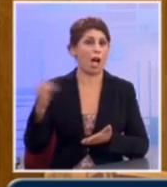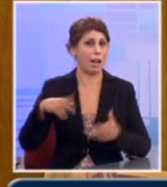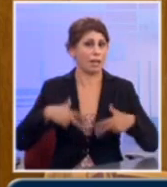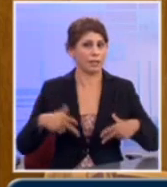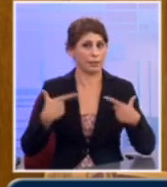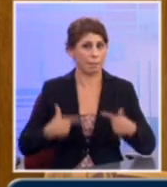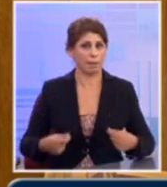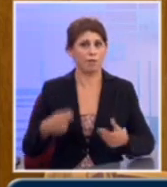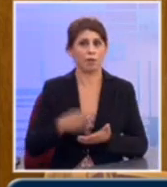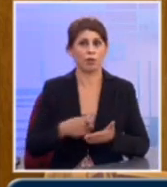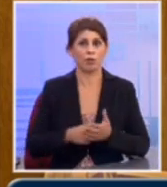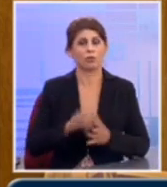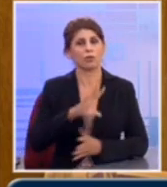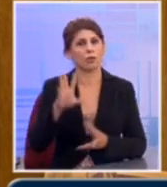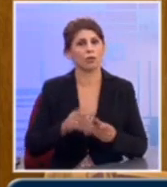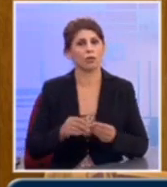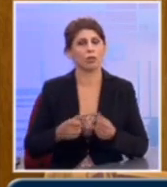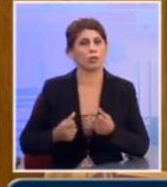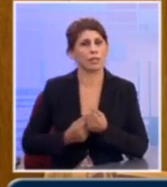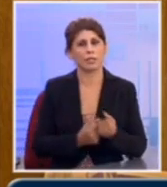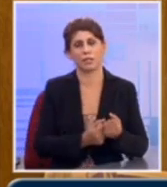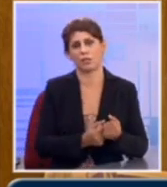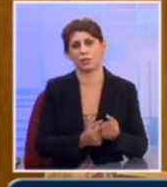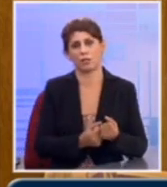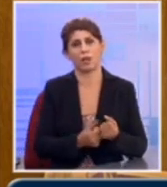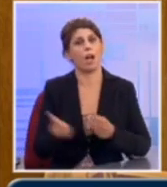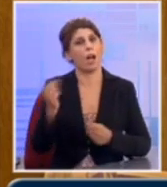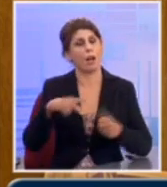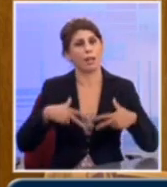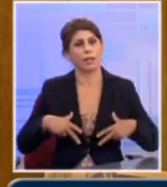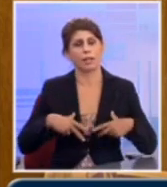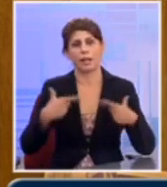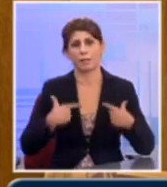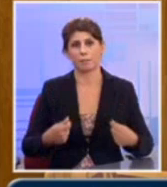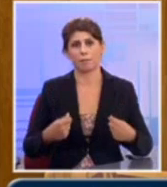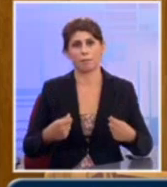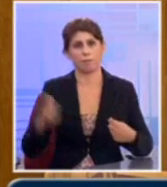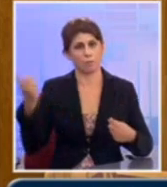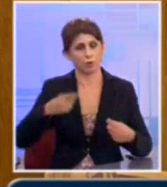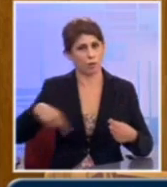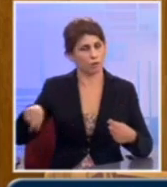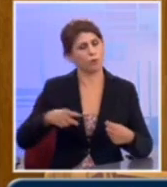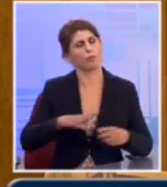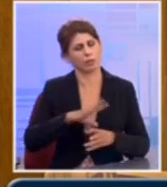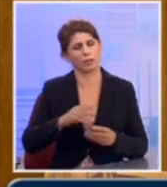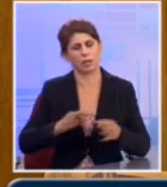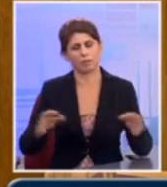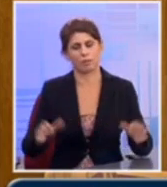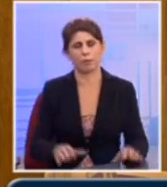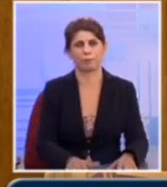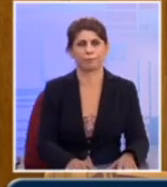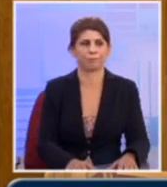μέλη φορολογούσα το σύνολο των ενισχύσεων επιδοτήσεων άλλα κράτη μέλη μέρος αυτών και λπ με τις